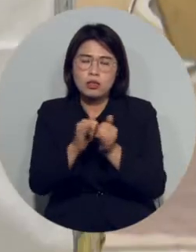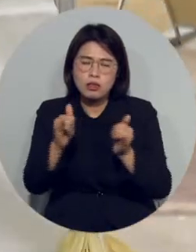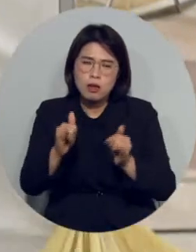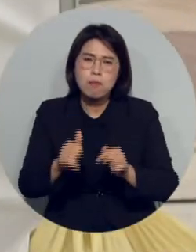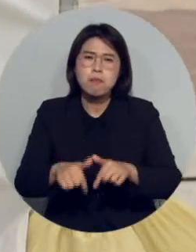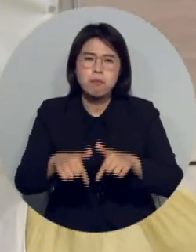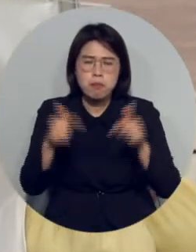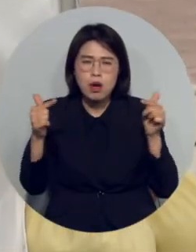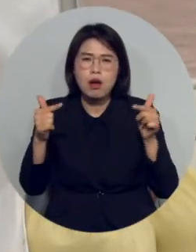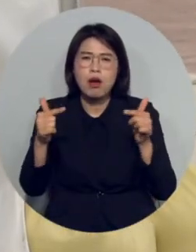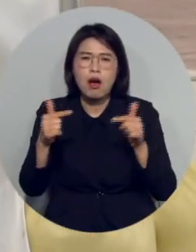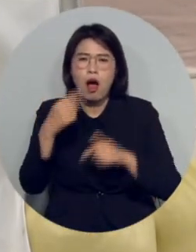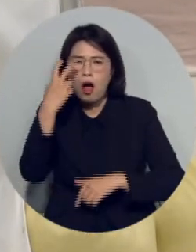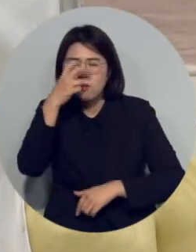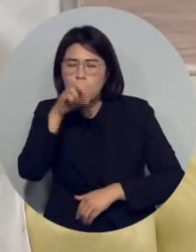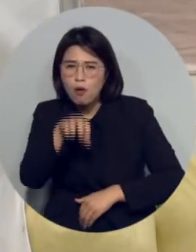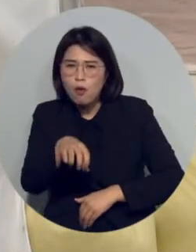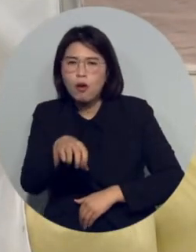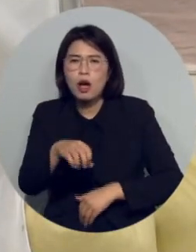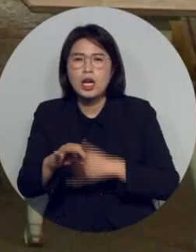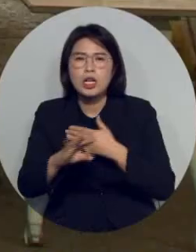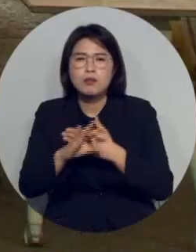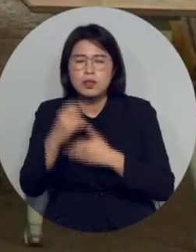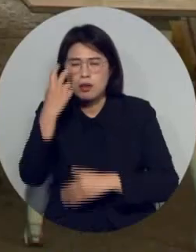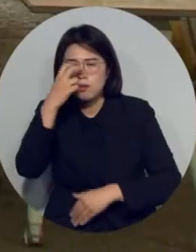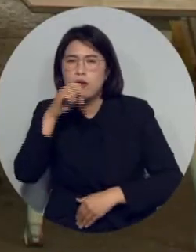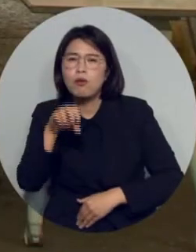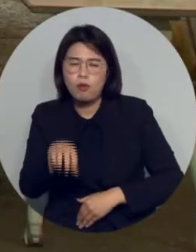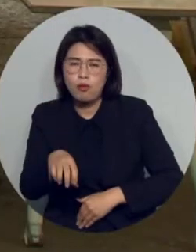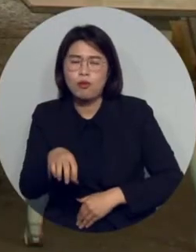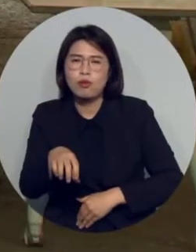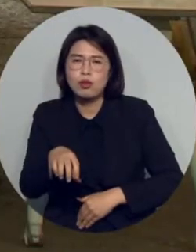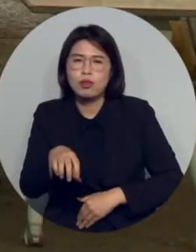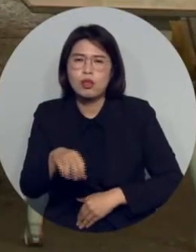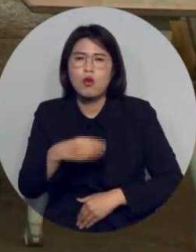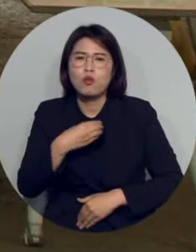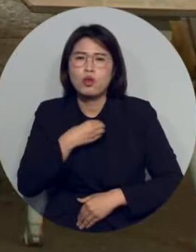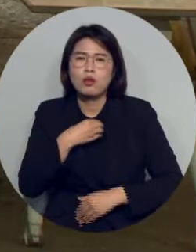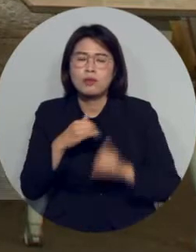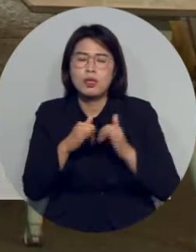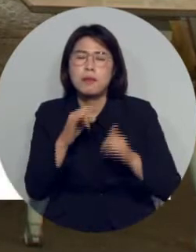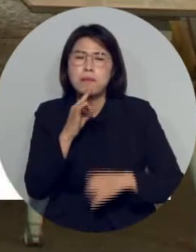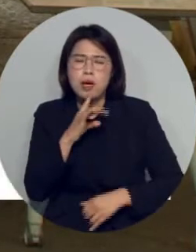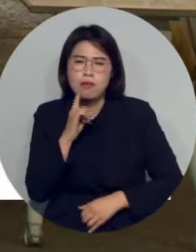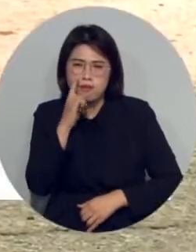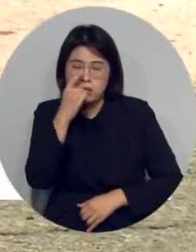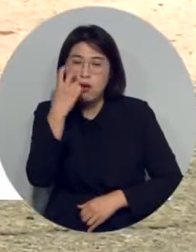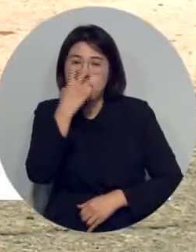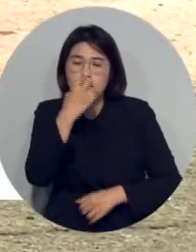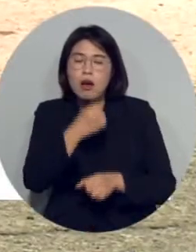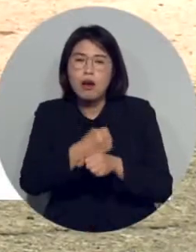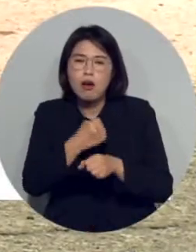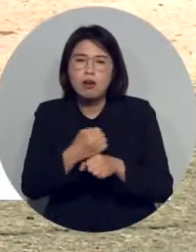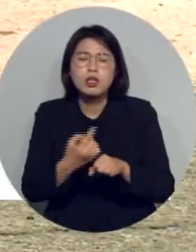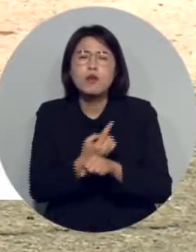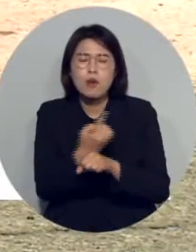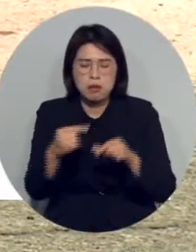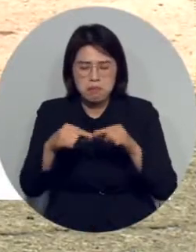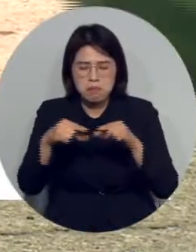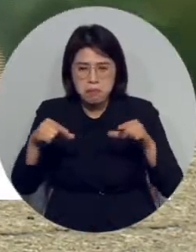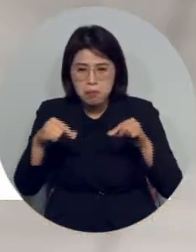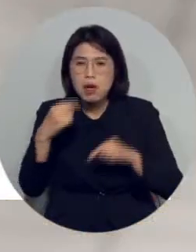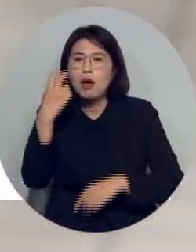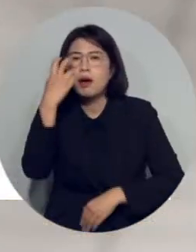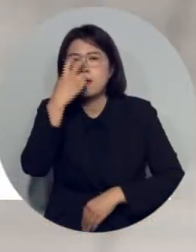보건소 선별검사 소와 임시 선별검사 소 에서는 고위험군 위주로 pcr 검사를 하고 나머지는 신속